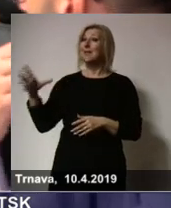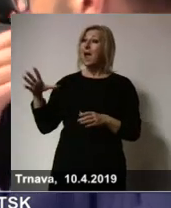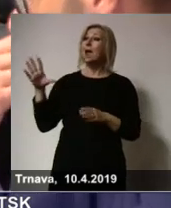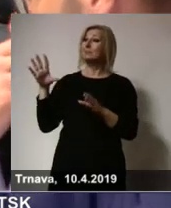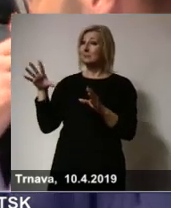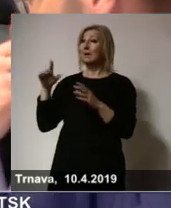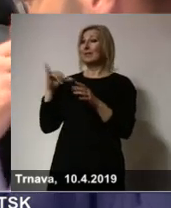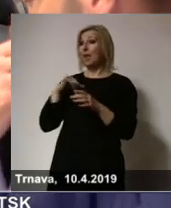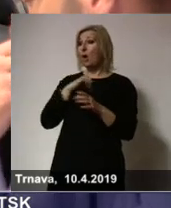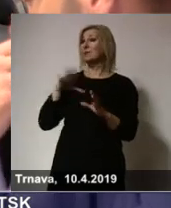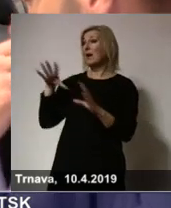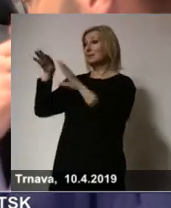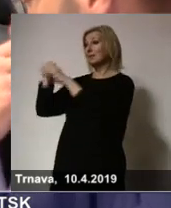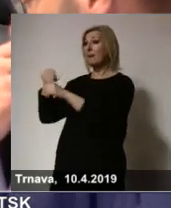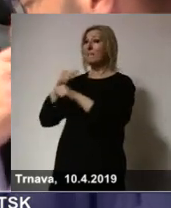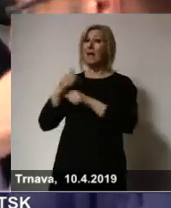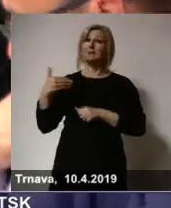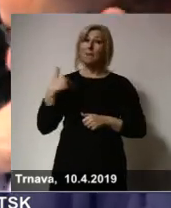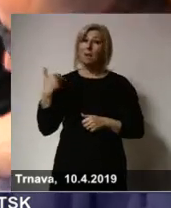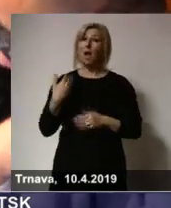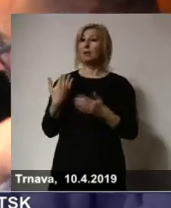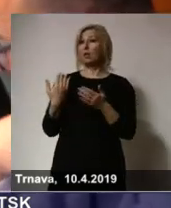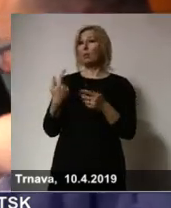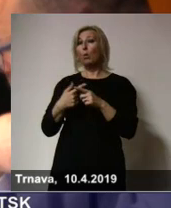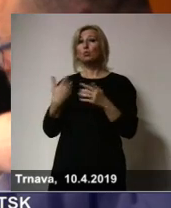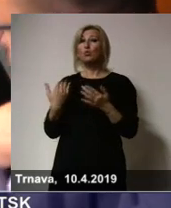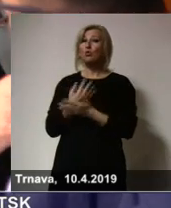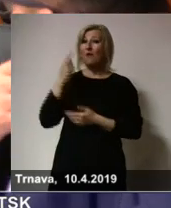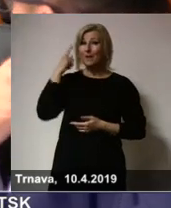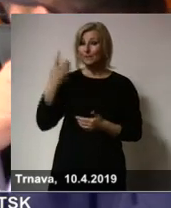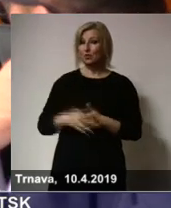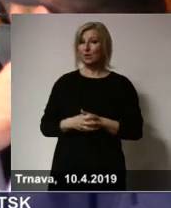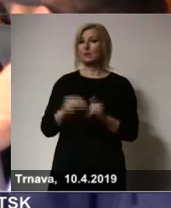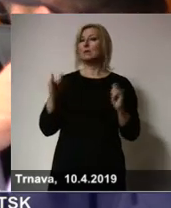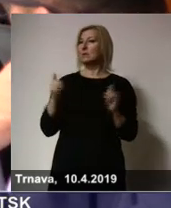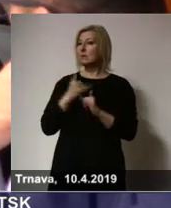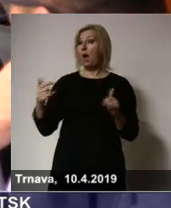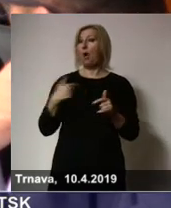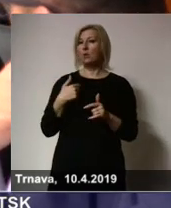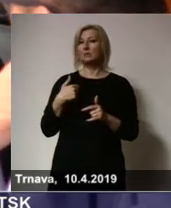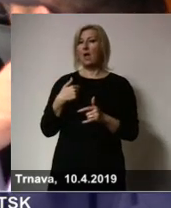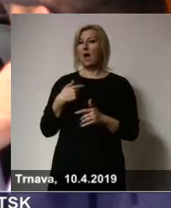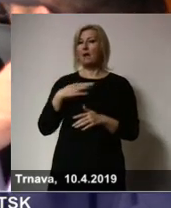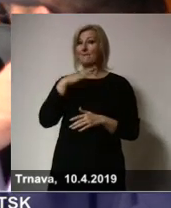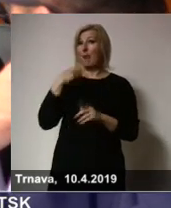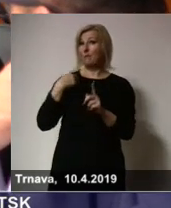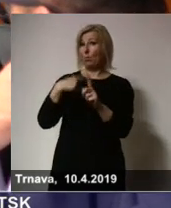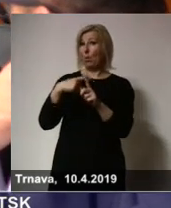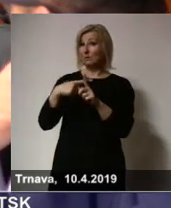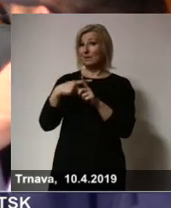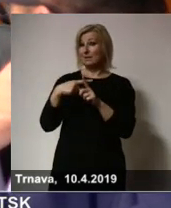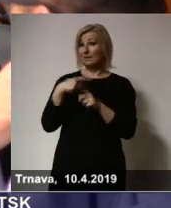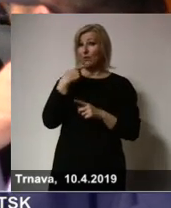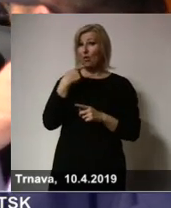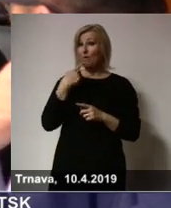novými myšlienkami. Veľmi kvitujem to, že podľa návrhu predsedu vo výberovom konaní mali